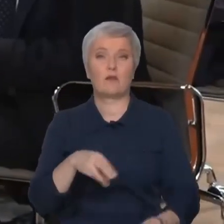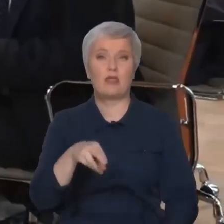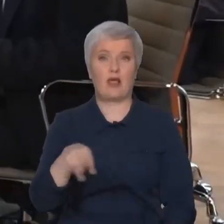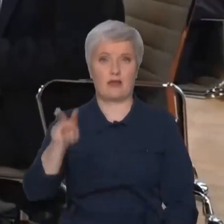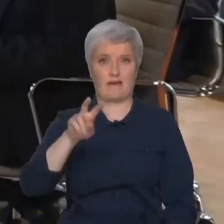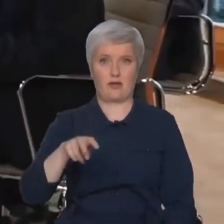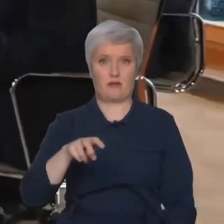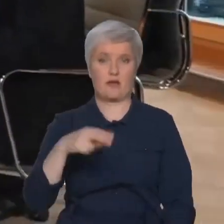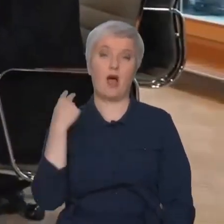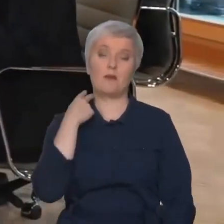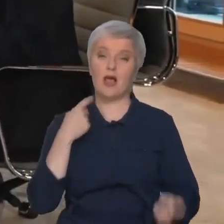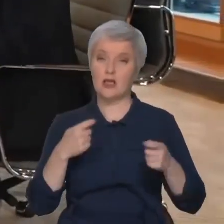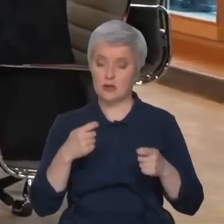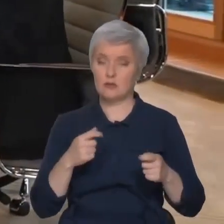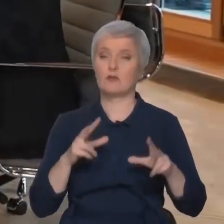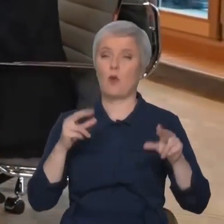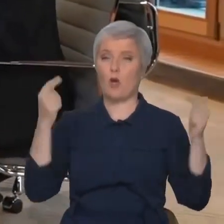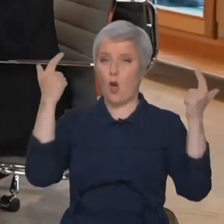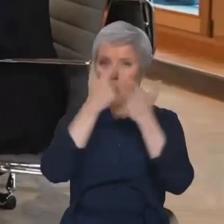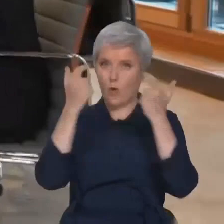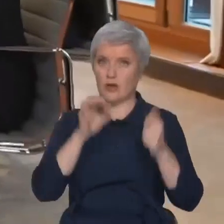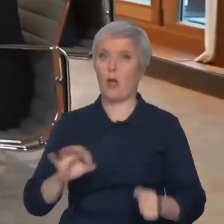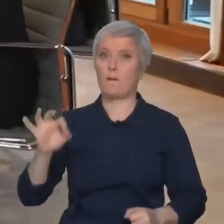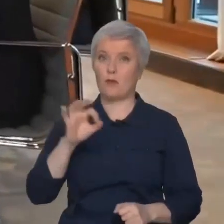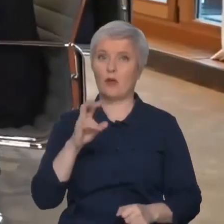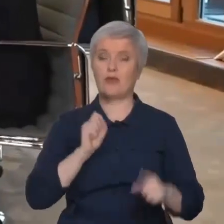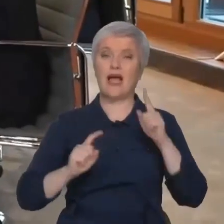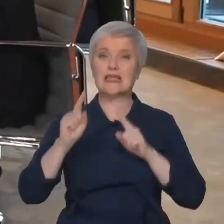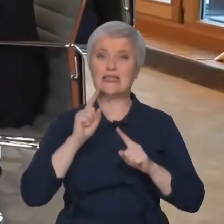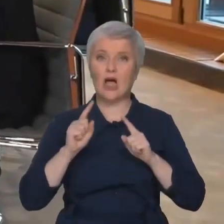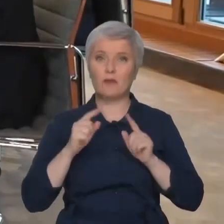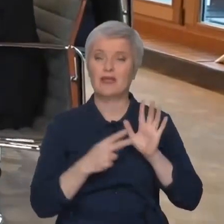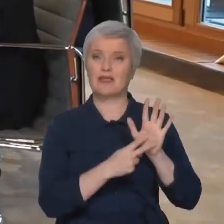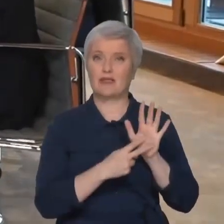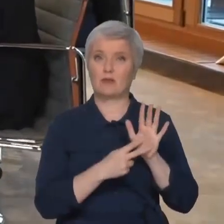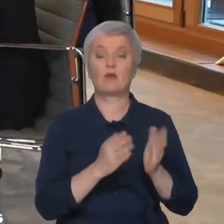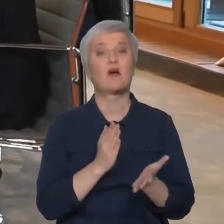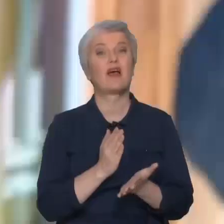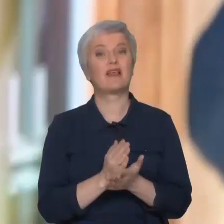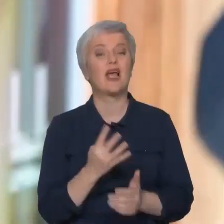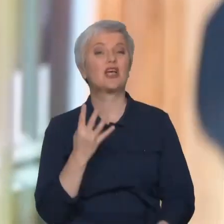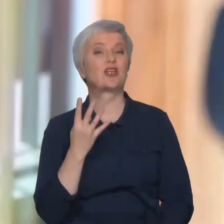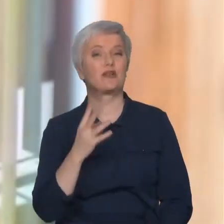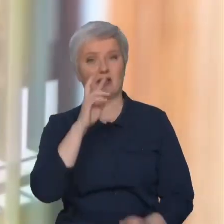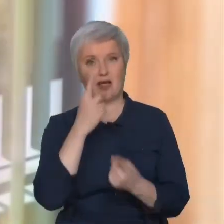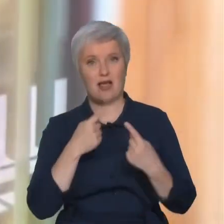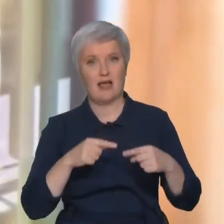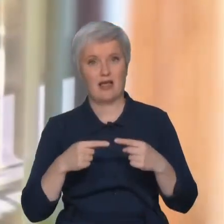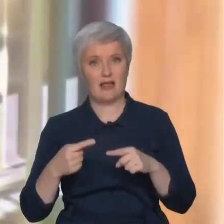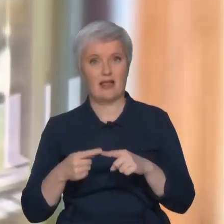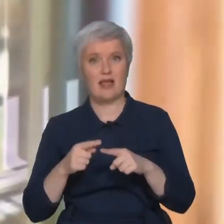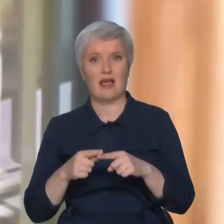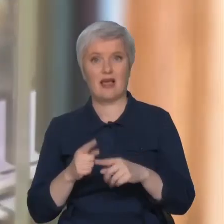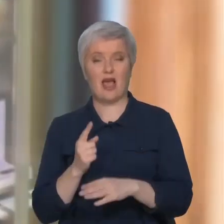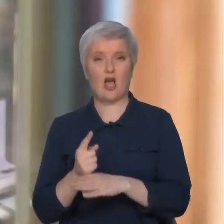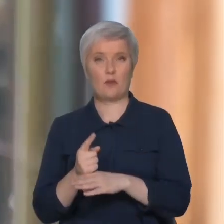додали, оголошено про це буде на саміті сімки. Утім, згадують 4 країни, що банитимуть російське золото, тобто не 7.